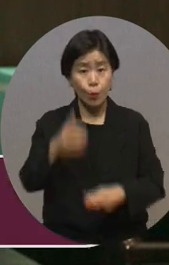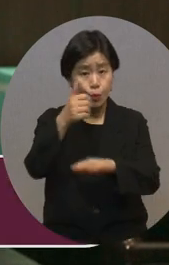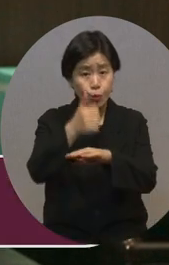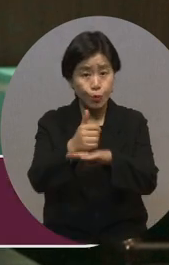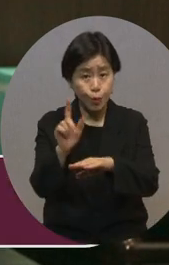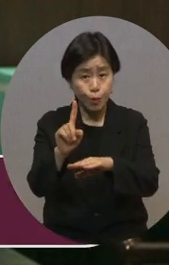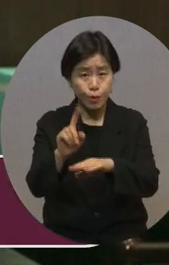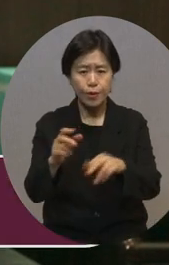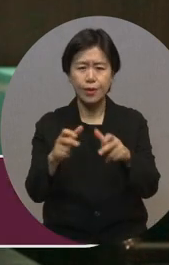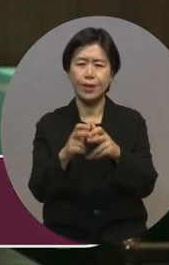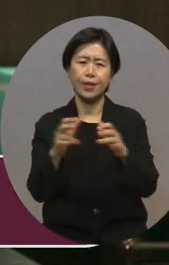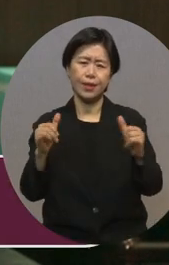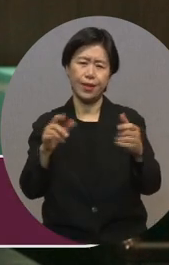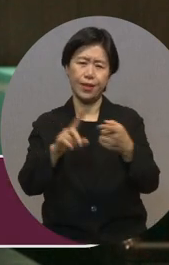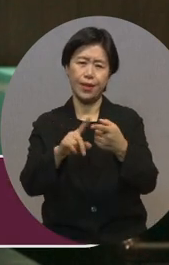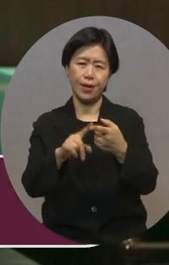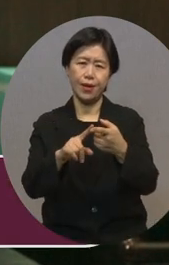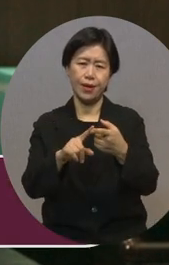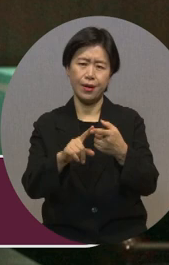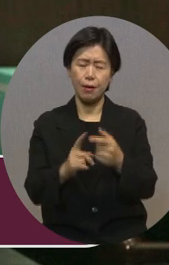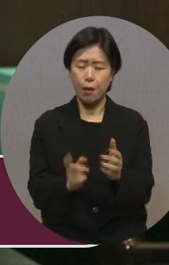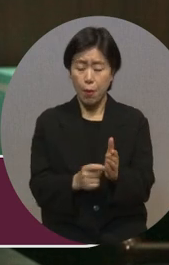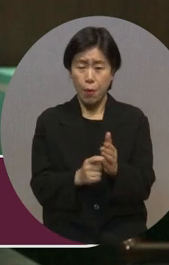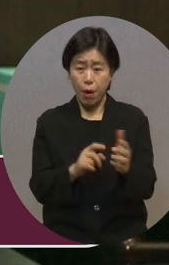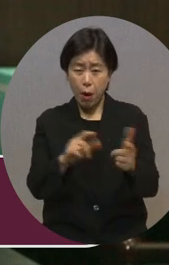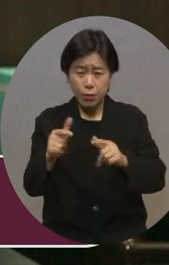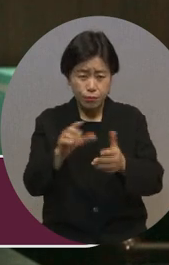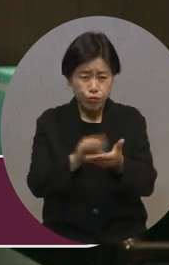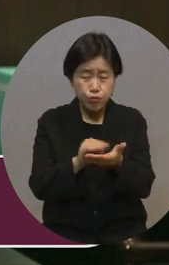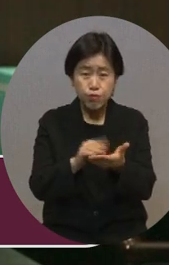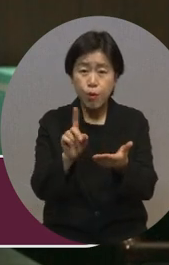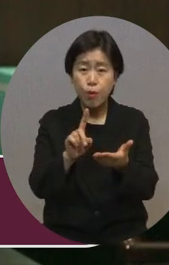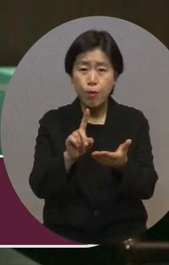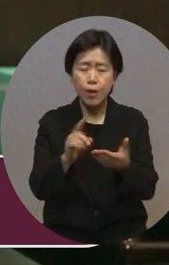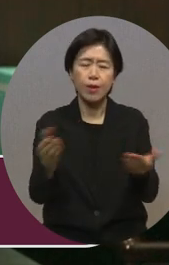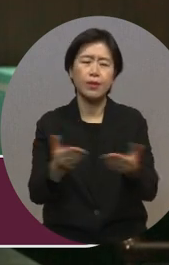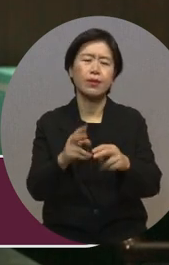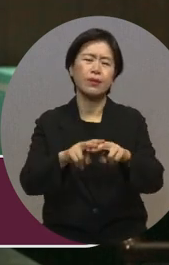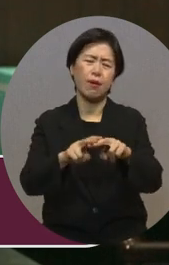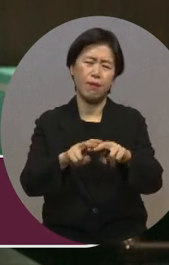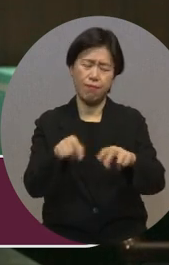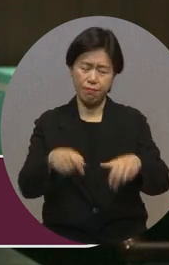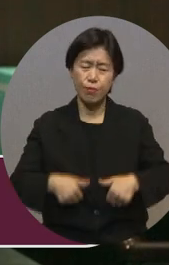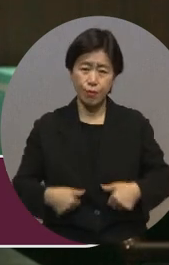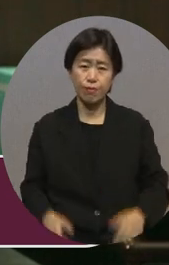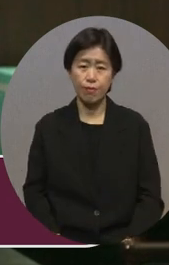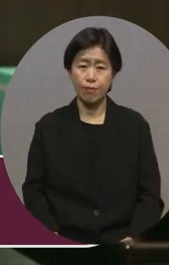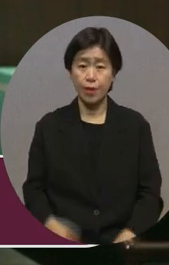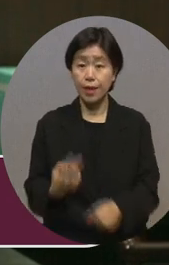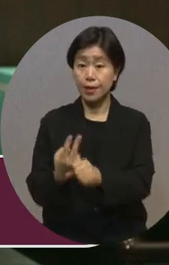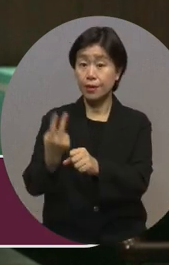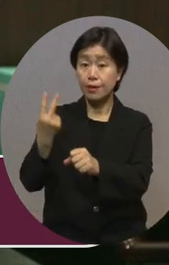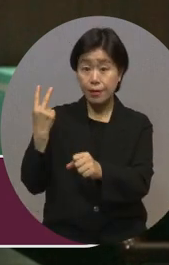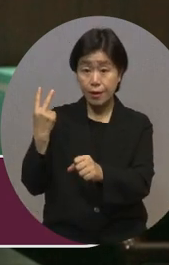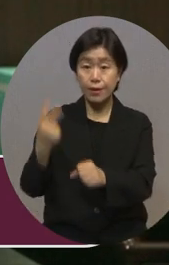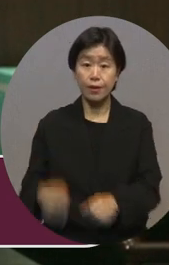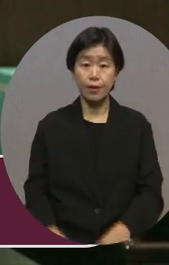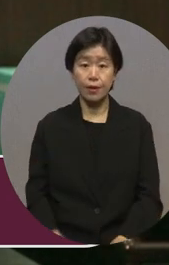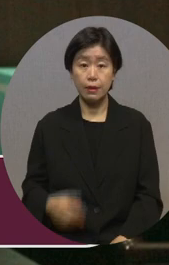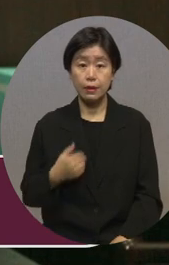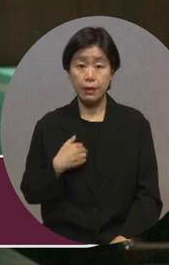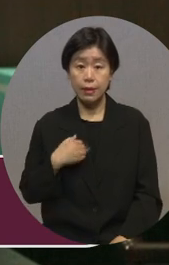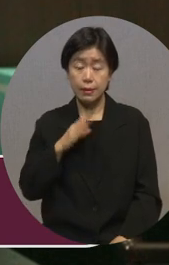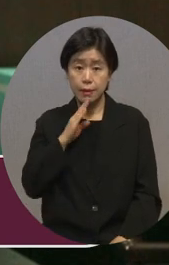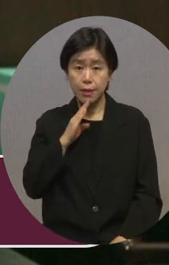결국은 장애인에 대한 어떤 시급한 부분은 일자리죠. 제가 2년 전에 무엇을